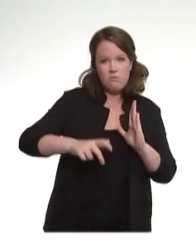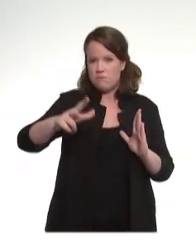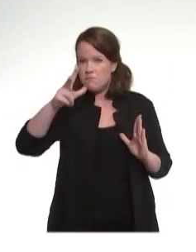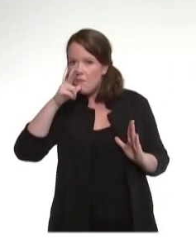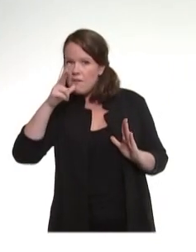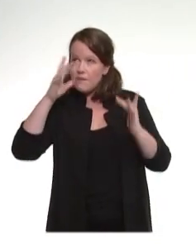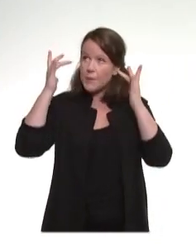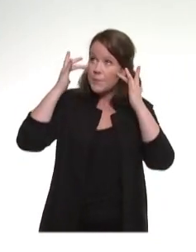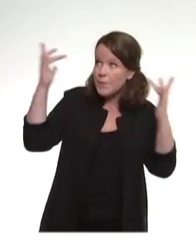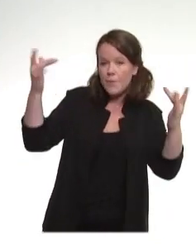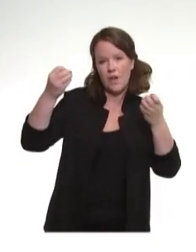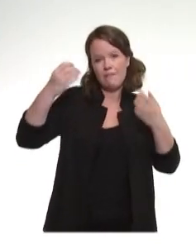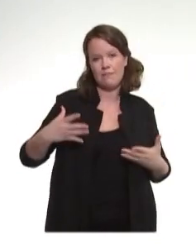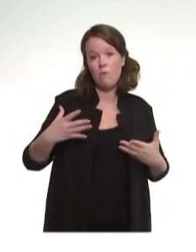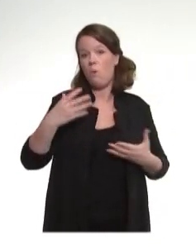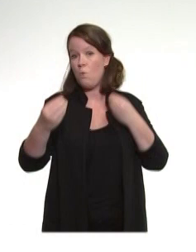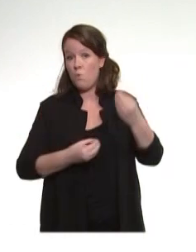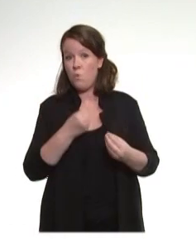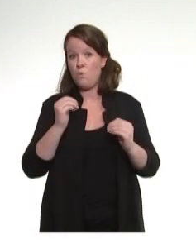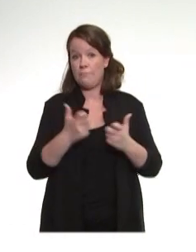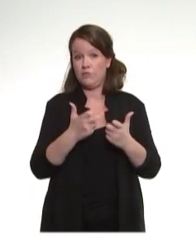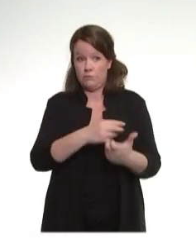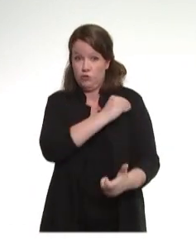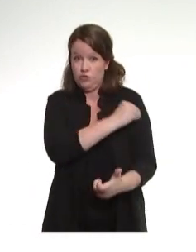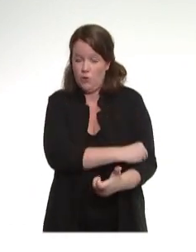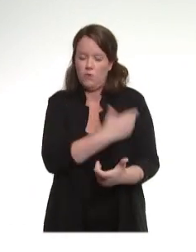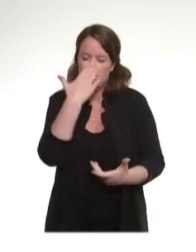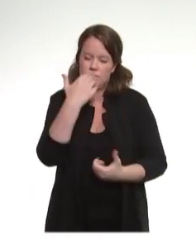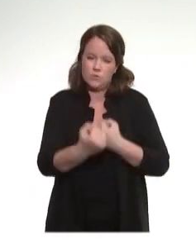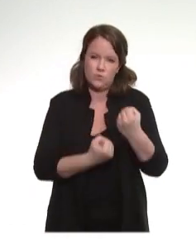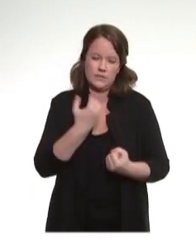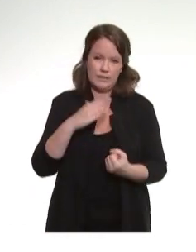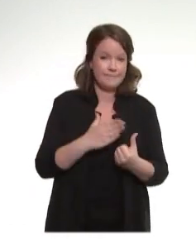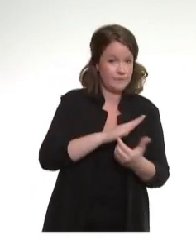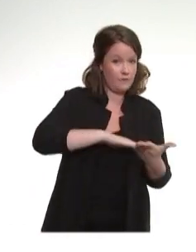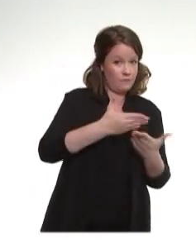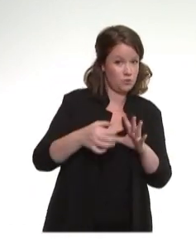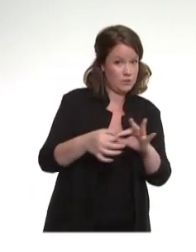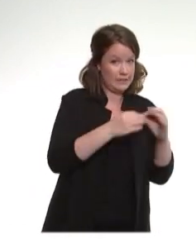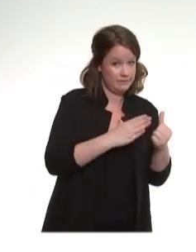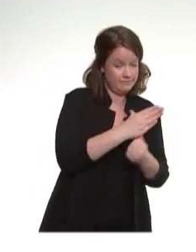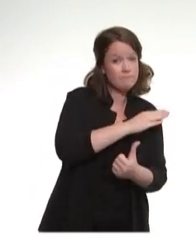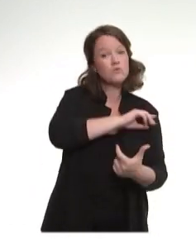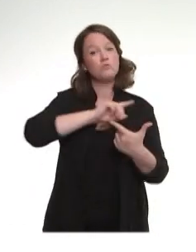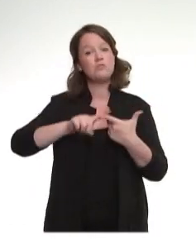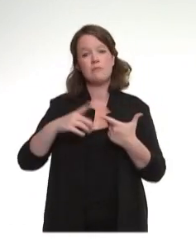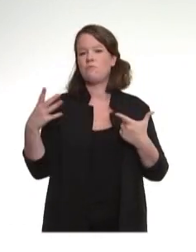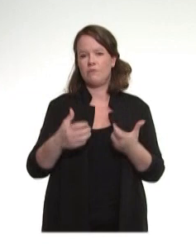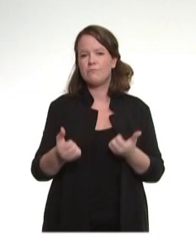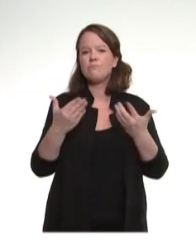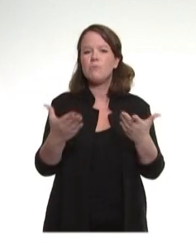l'événementiel ou du sport le deuxième élément de soutien massif c'est l'activité partielle